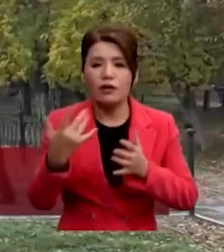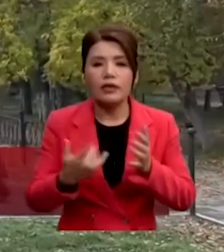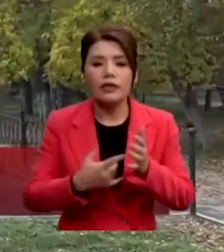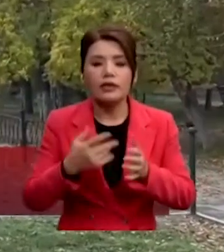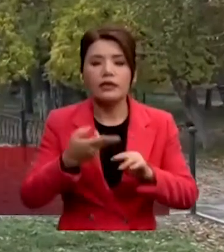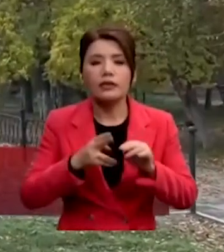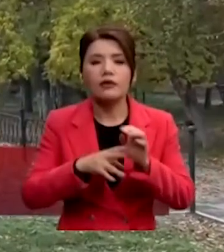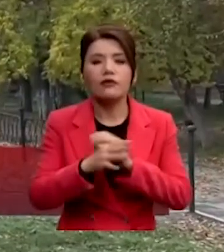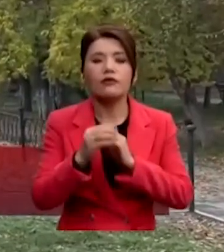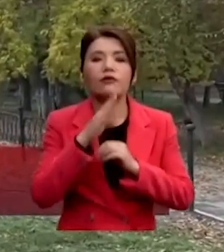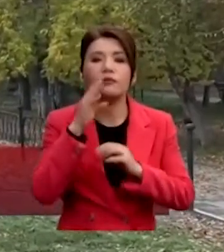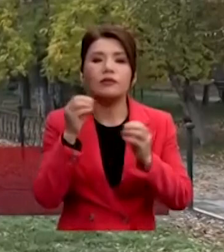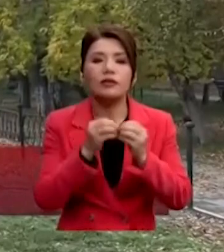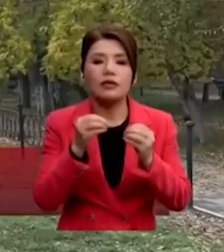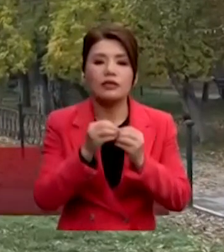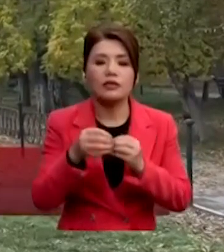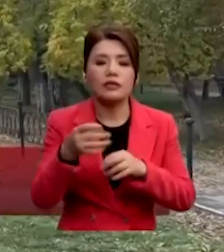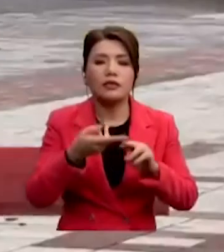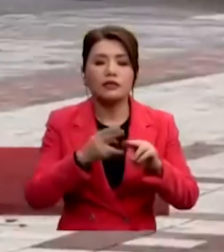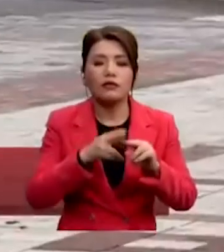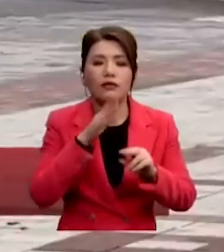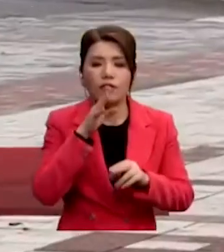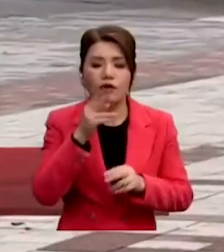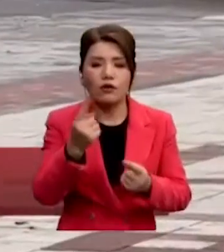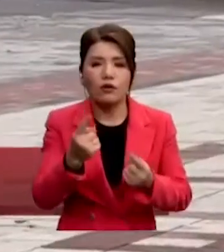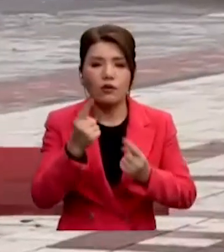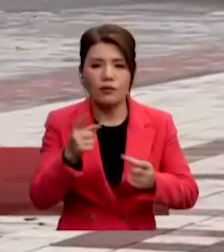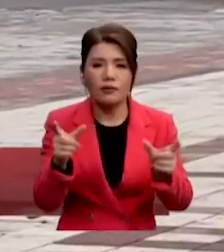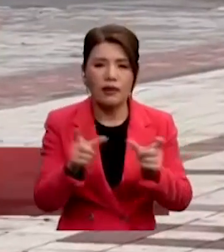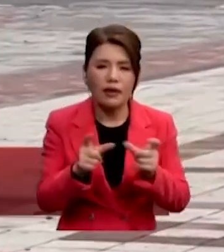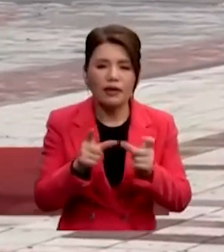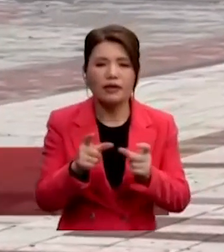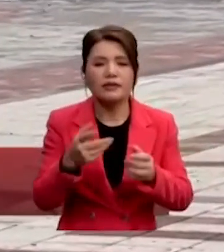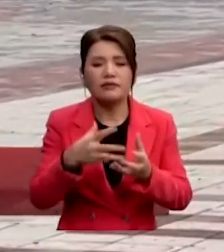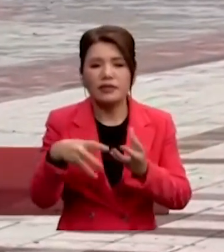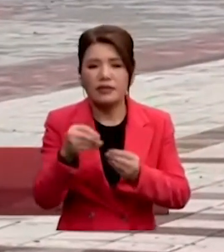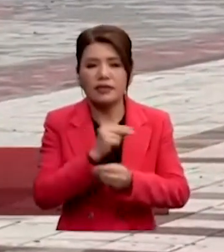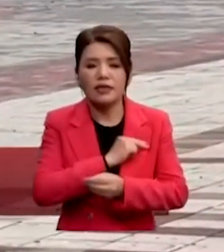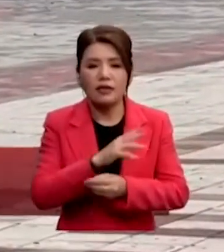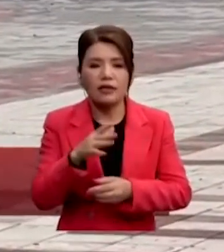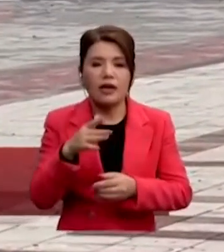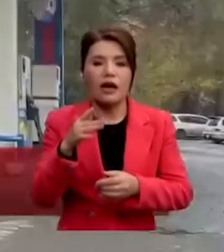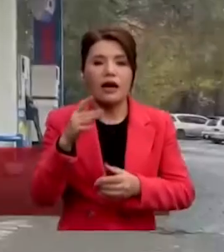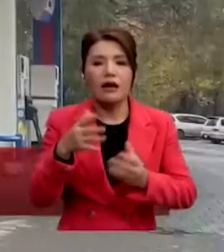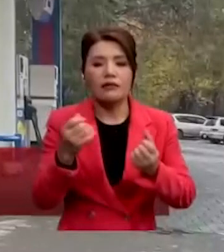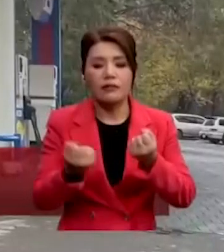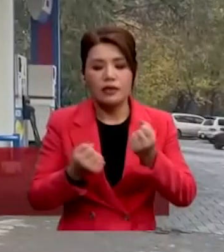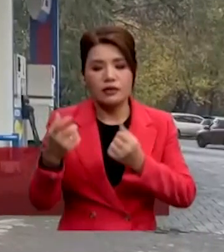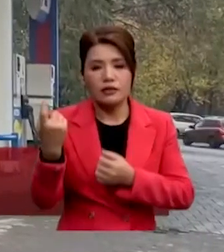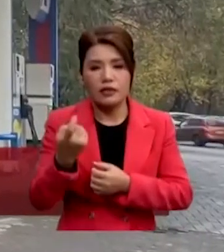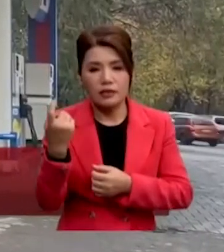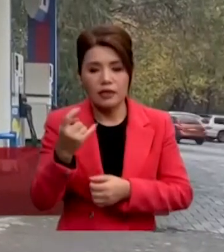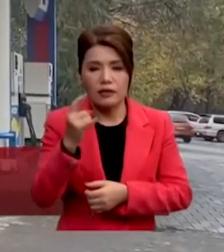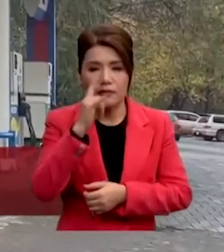в 10 часов утра остались все районы города, не работали крупные супермаркеты и магазины. Водители не могли заправить автомобили, потому